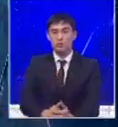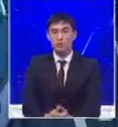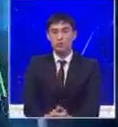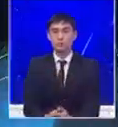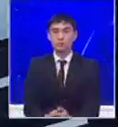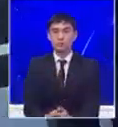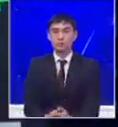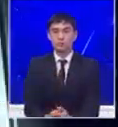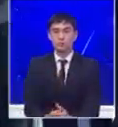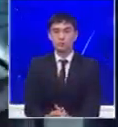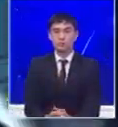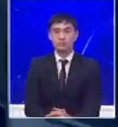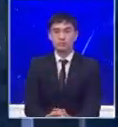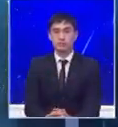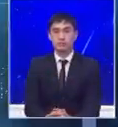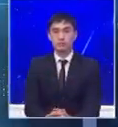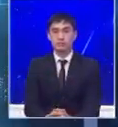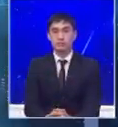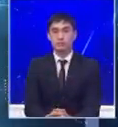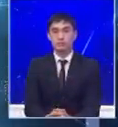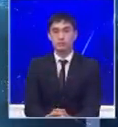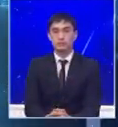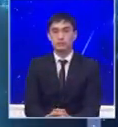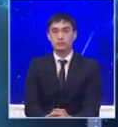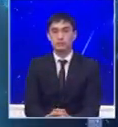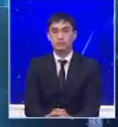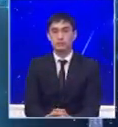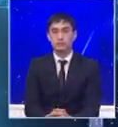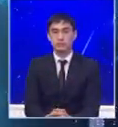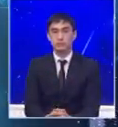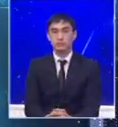Гульмира Тимиргалиева, Курманжан Касымжанулы, Аманжол Жункешев, телеканал ЖТСУ.